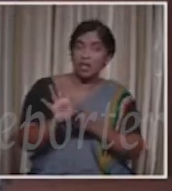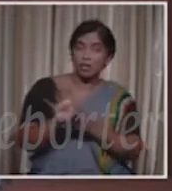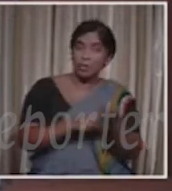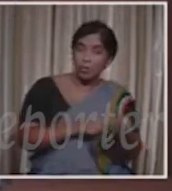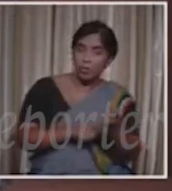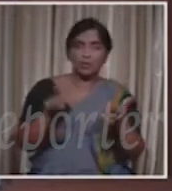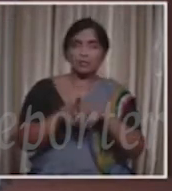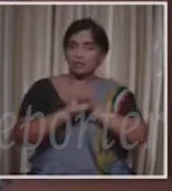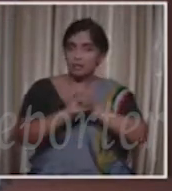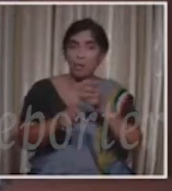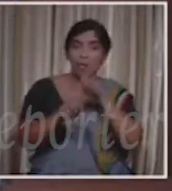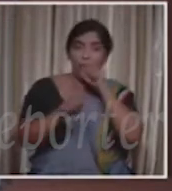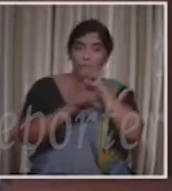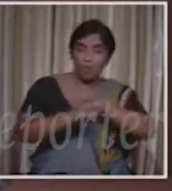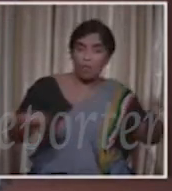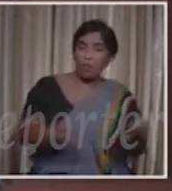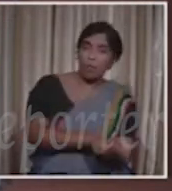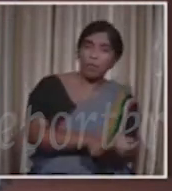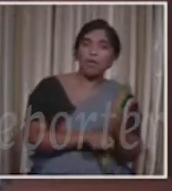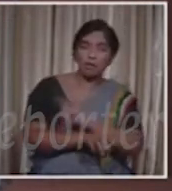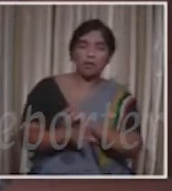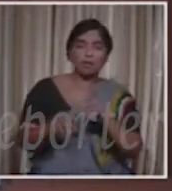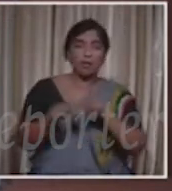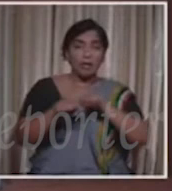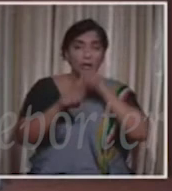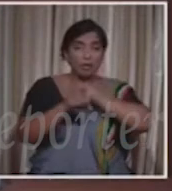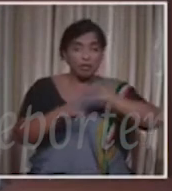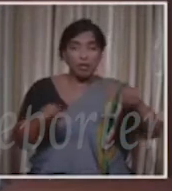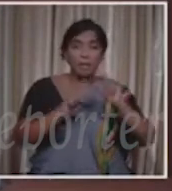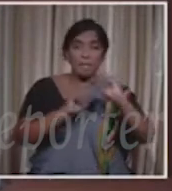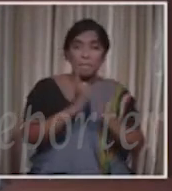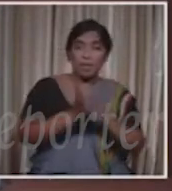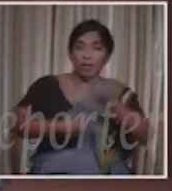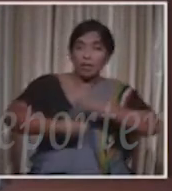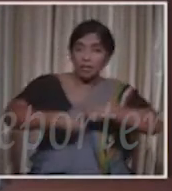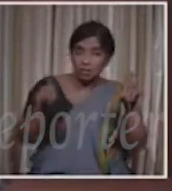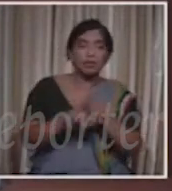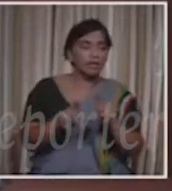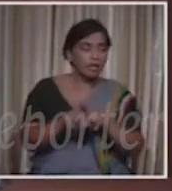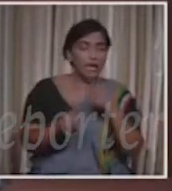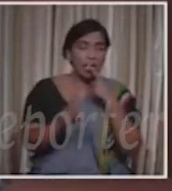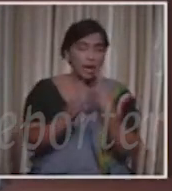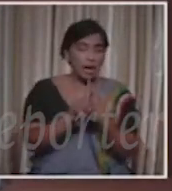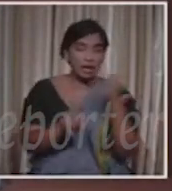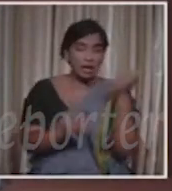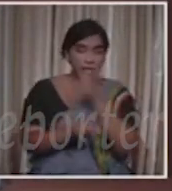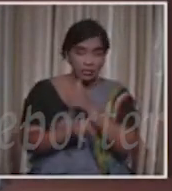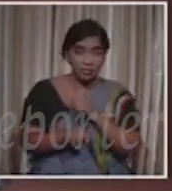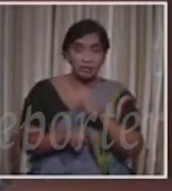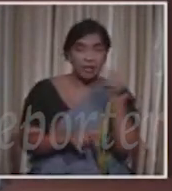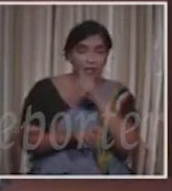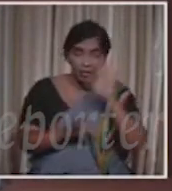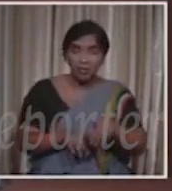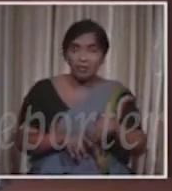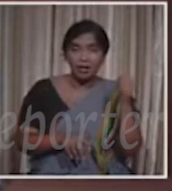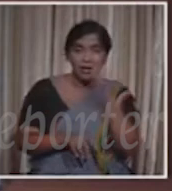නැහැ රූපයි නාලිකාල දියත් වෙන පටන් ගත්තා තරුණියන්ට පහර දීපු ආකාරය පොළු වරගෙන පහර දීපු ආකාරය පොළු වරලේ